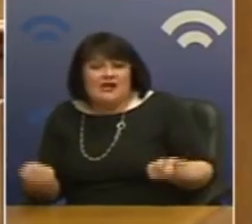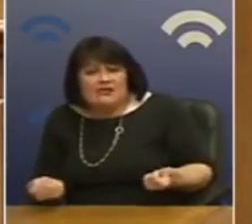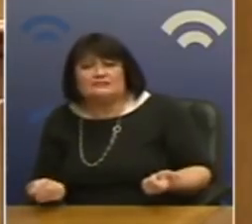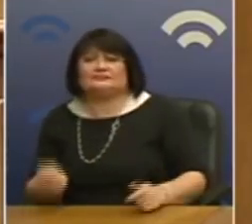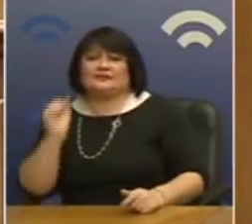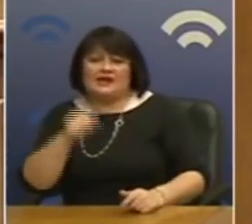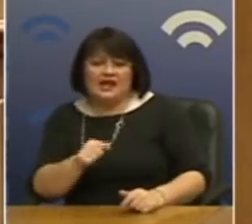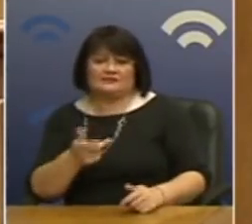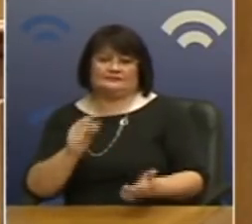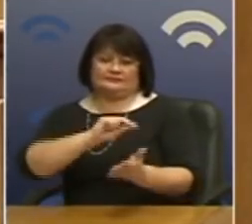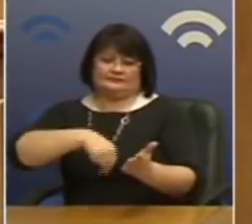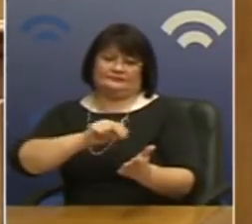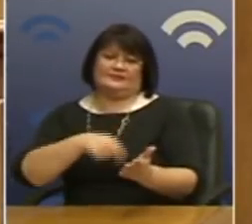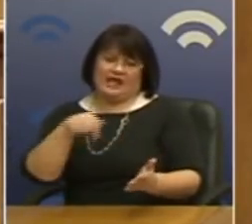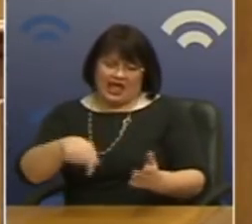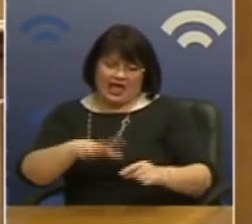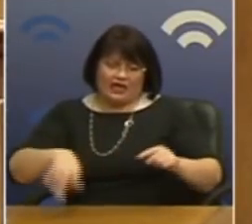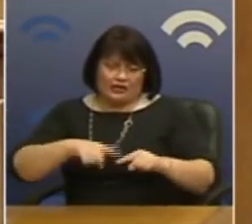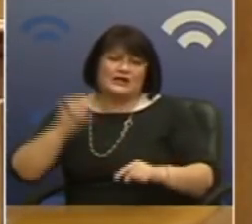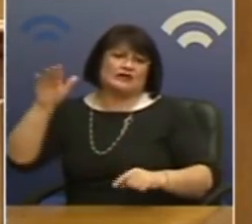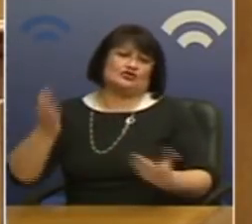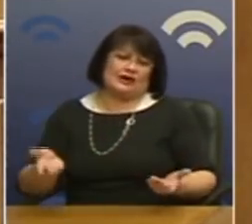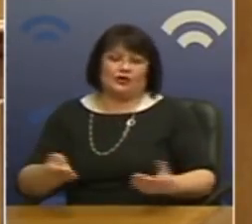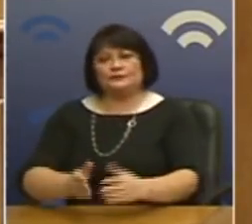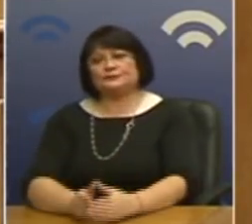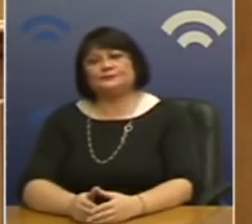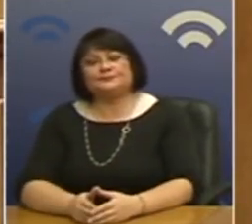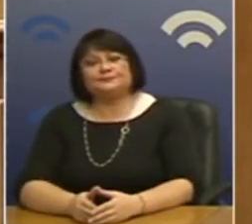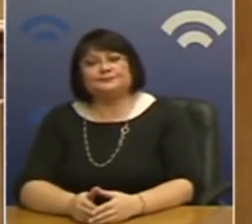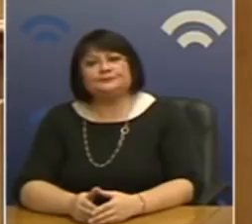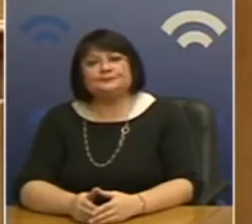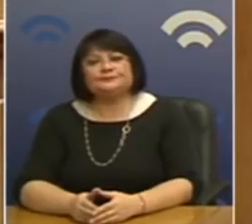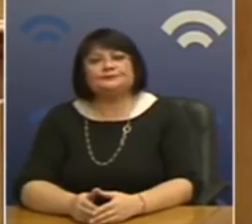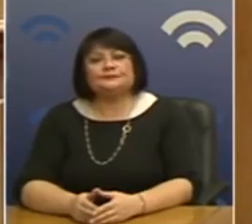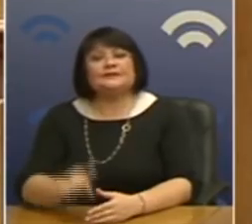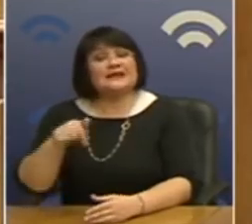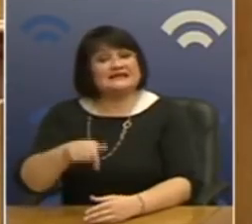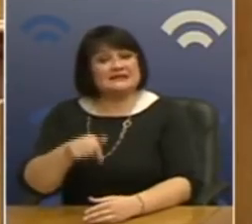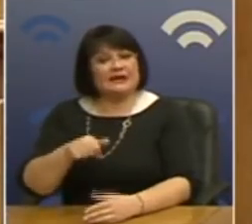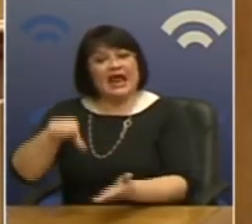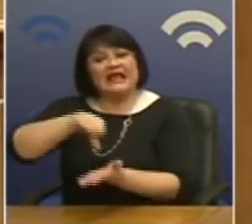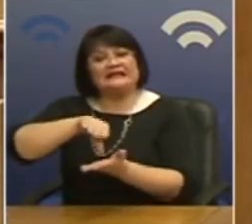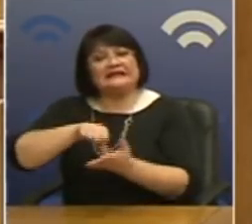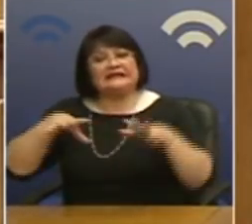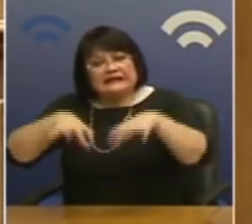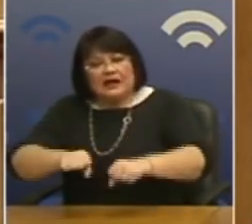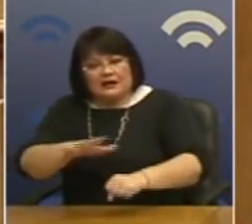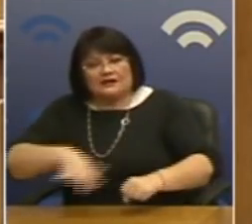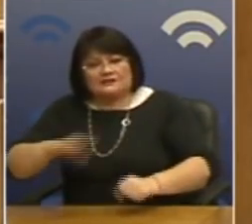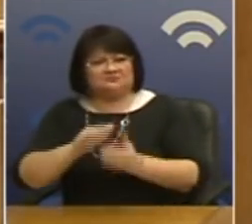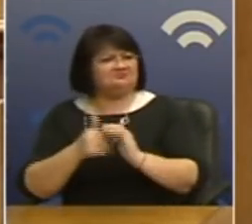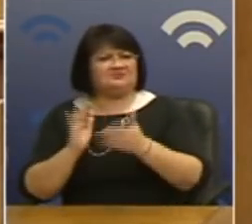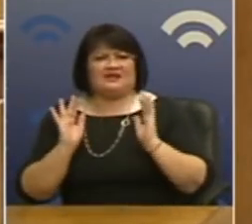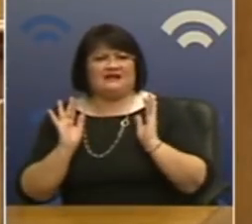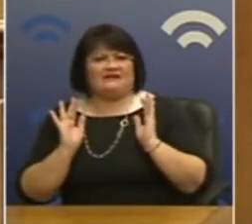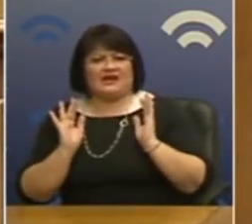εσωτερικό όσο και στο εξωτερικό. Την άρχουσα τάξη, ειδικά σήμερα, δεν την ενδιαφέρει πρωταρχικά